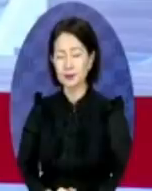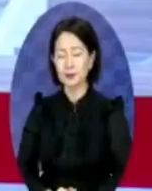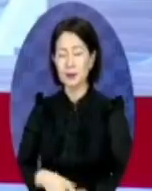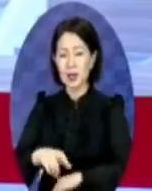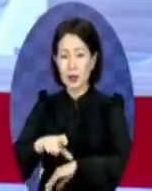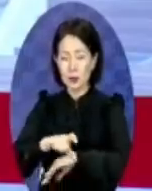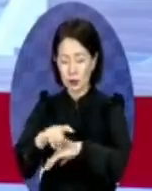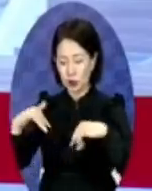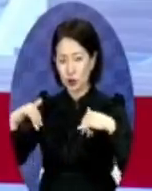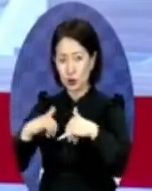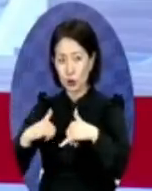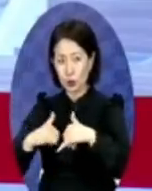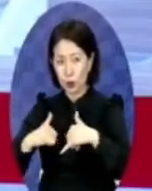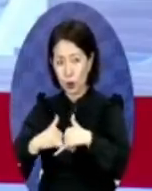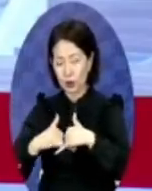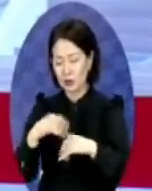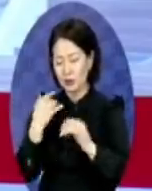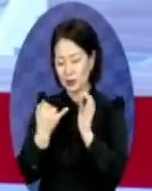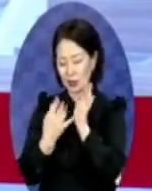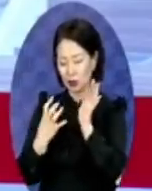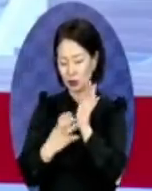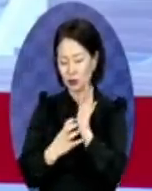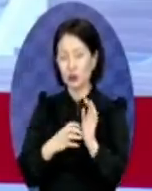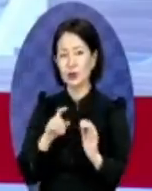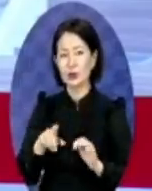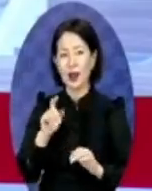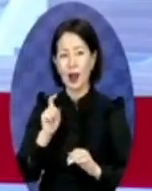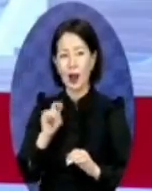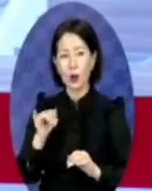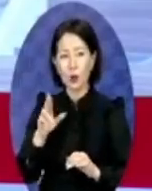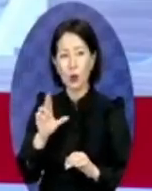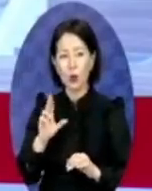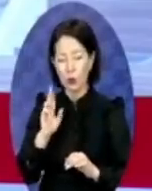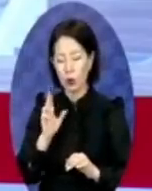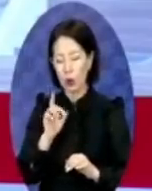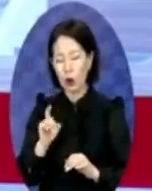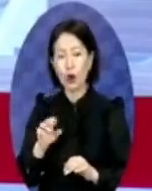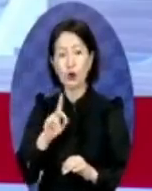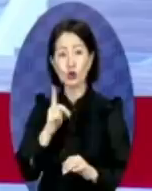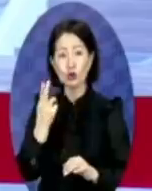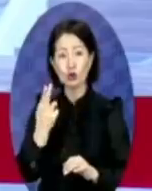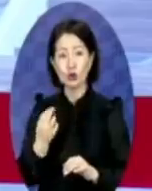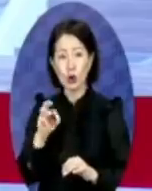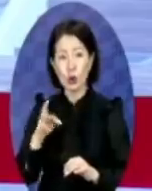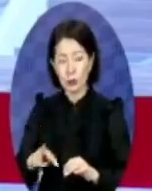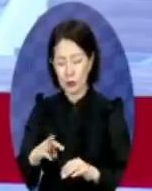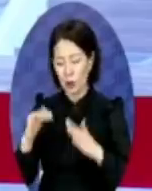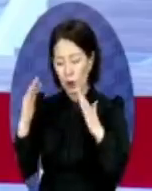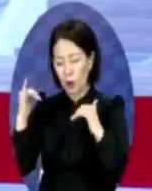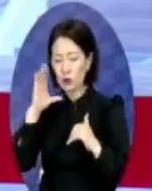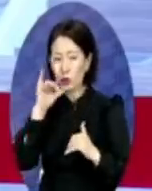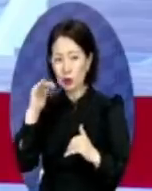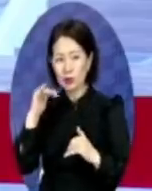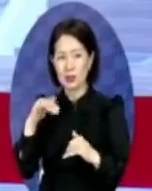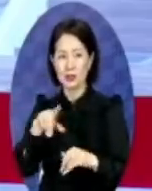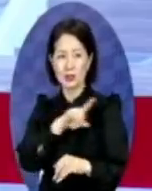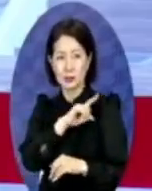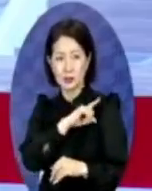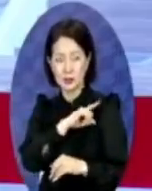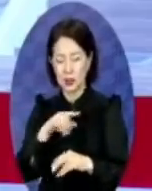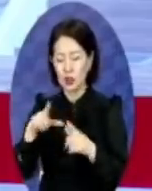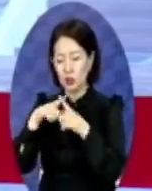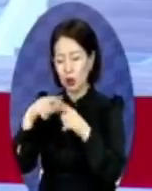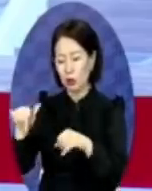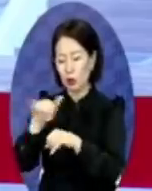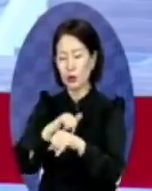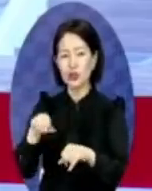Мэржлийн сума өхийн 69-р их авраг хакуухот аваа жаргалын нэрэмжит хакуухот сум сума өхийн өсвөр бага насны хүүхдийн олон улсын авраг шалруулах тэмцээн Япон